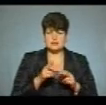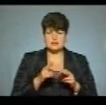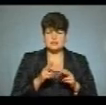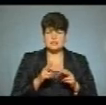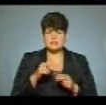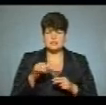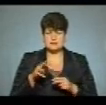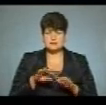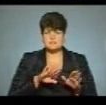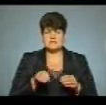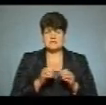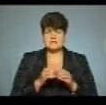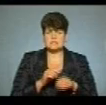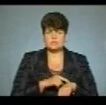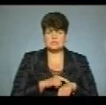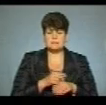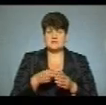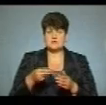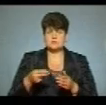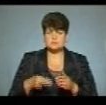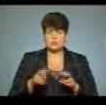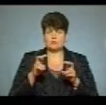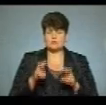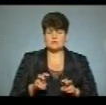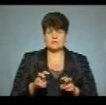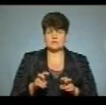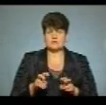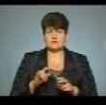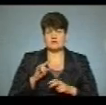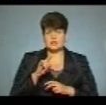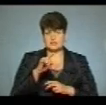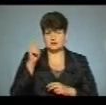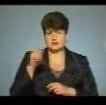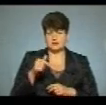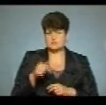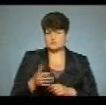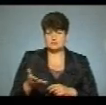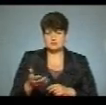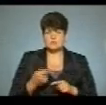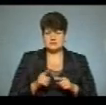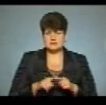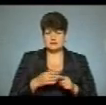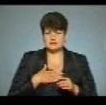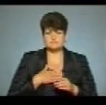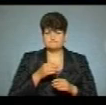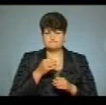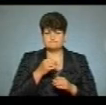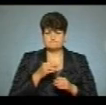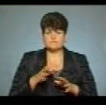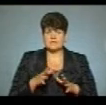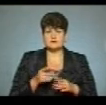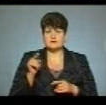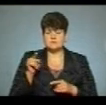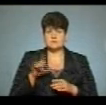після гри, десь 10 година, під розписку посадились ми в літак і приїхали сюди. Оце нас вибрали з колії. З ним нам дуже важко було, тому